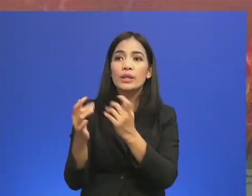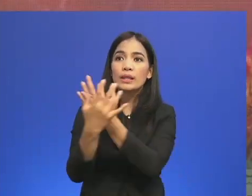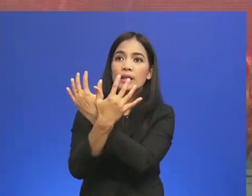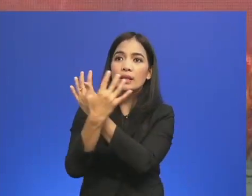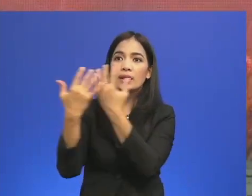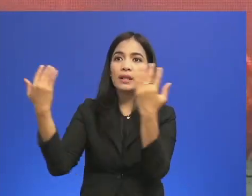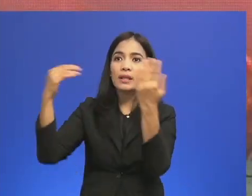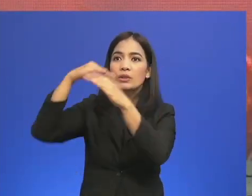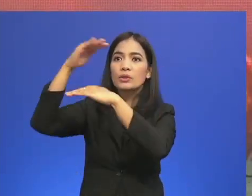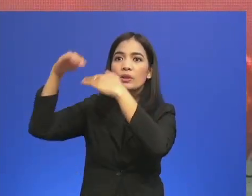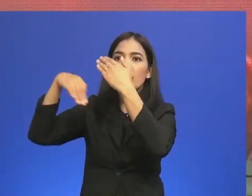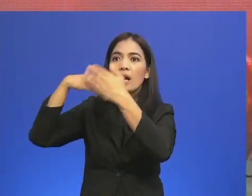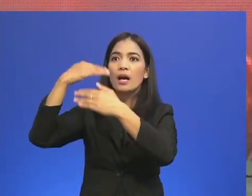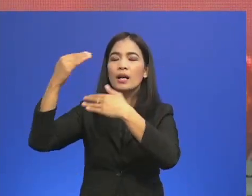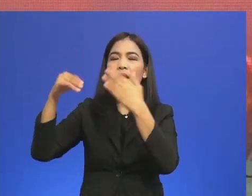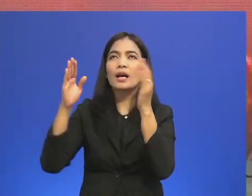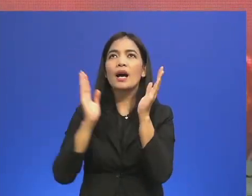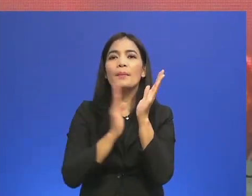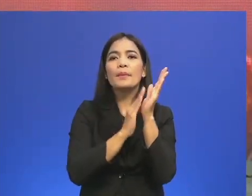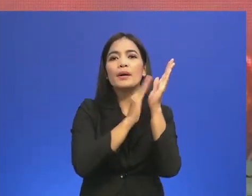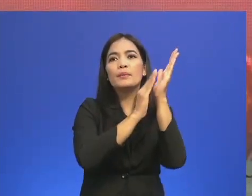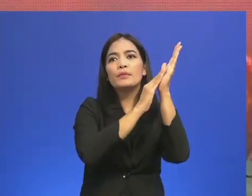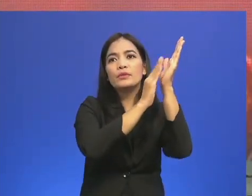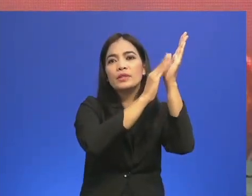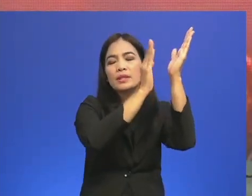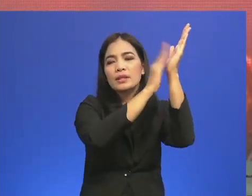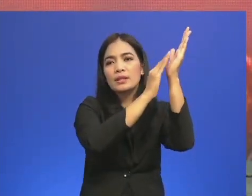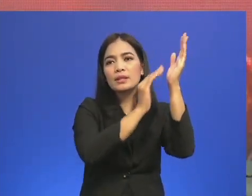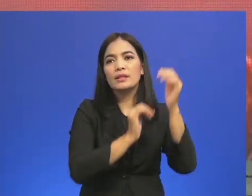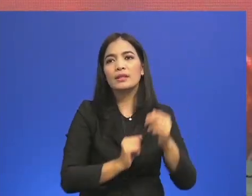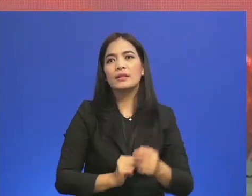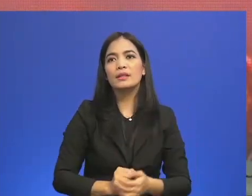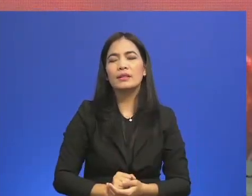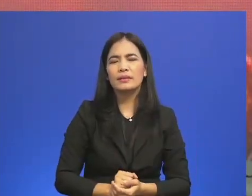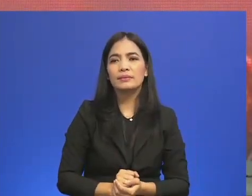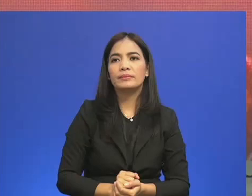penghuni surga gegap memuji.